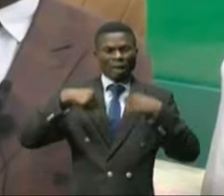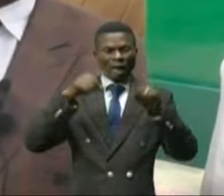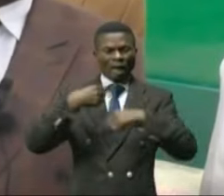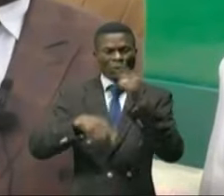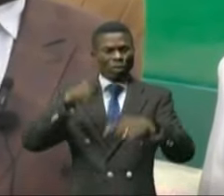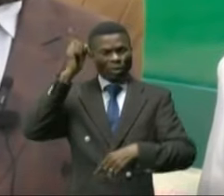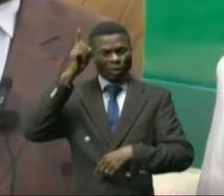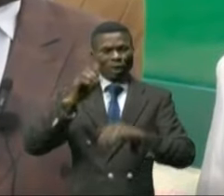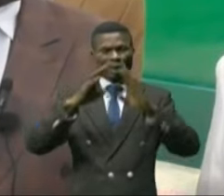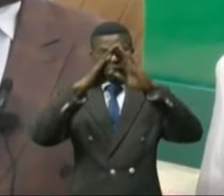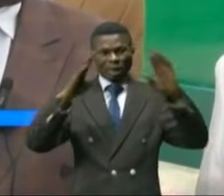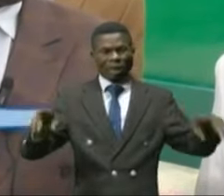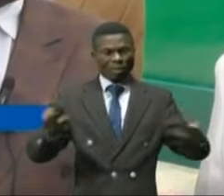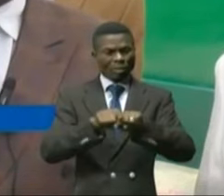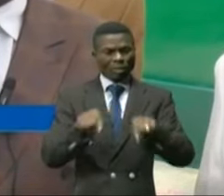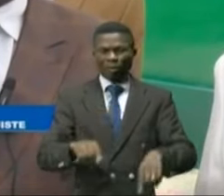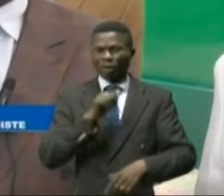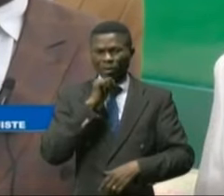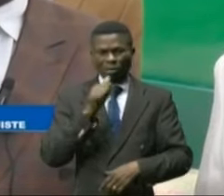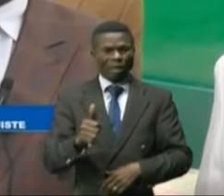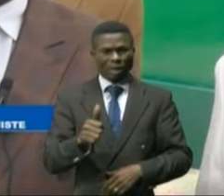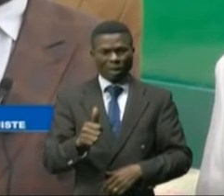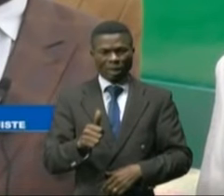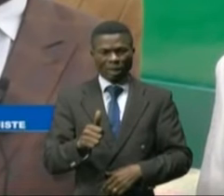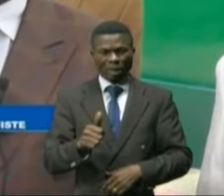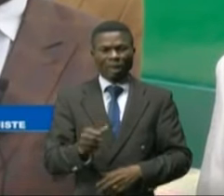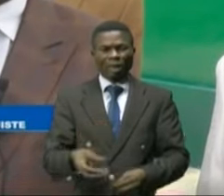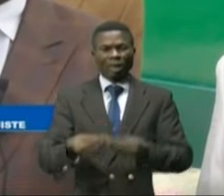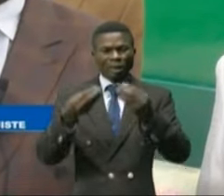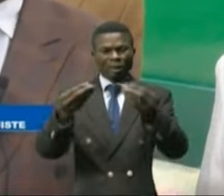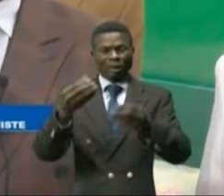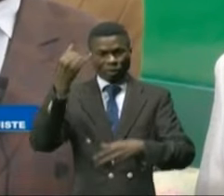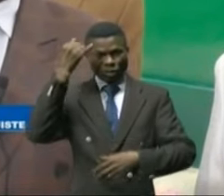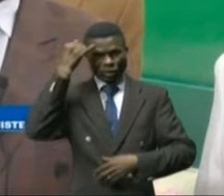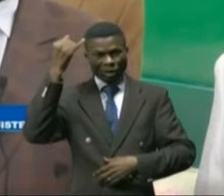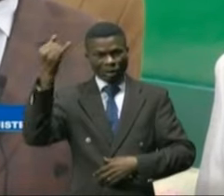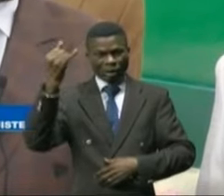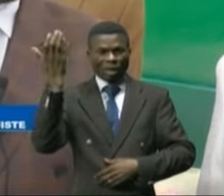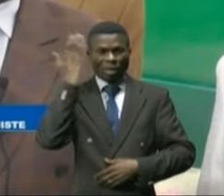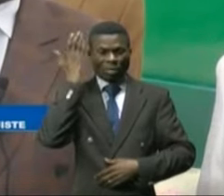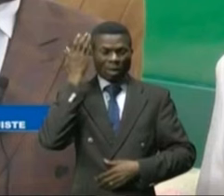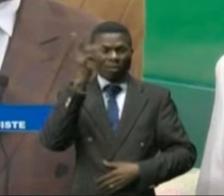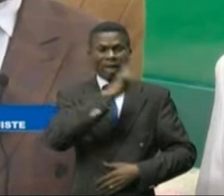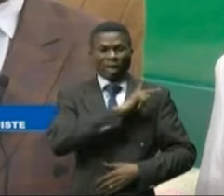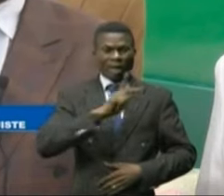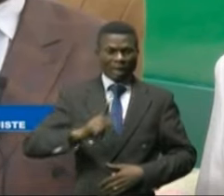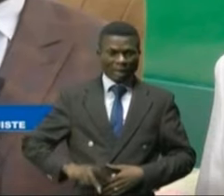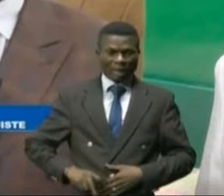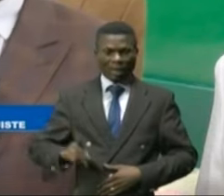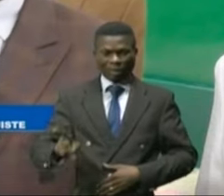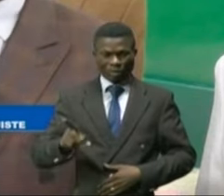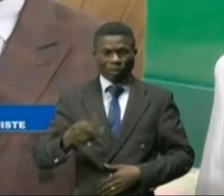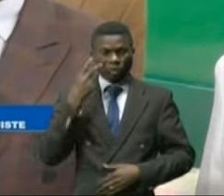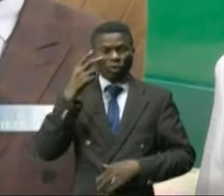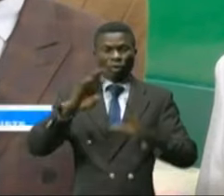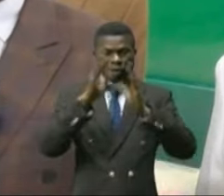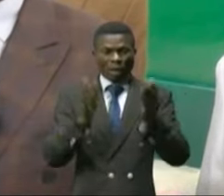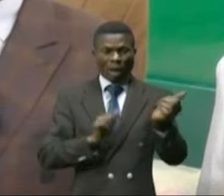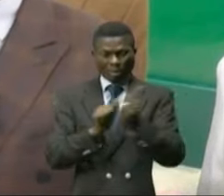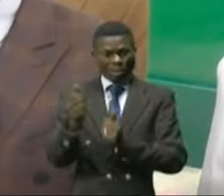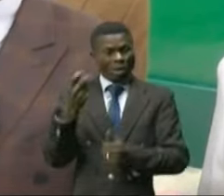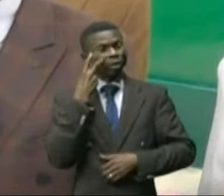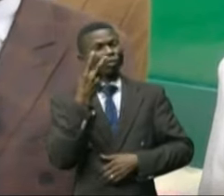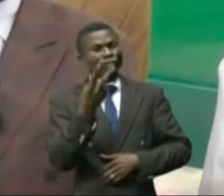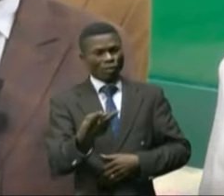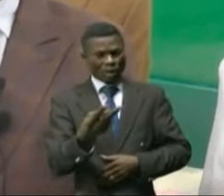n'y avait pas de bâtiments pareils ici. Et ça donne aussi l'image de Tata Simon Kimbangu. On voit que tout le monde qui passera ici dira que